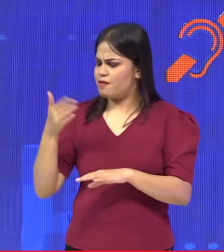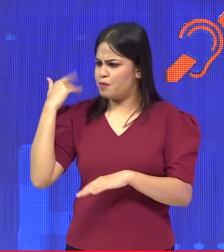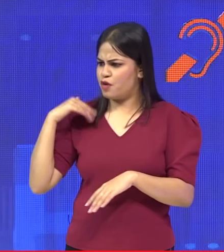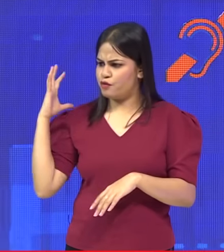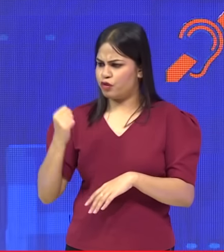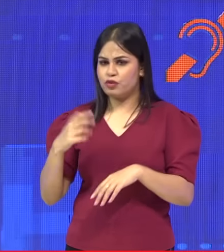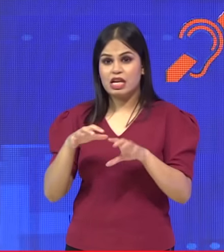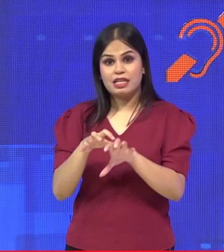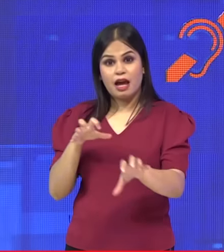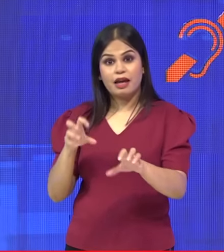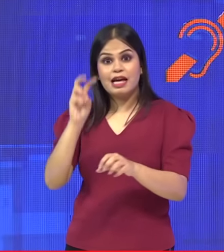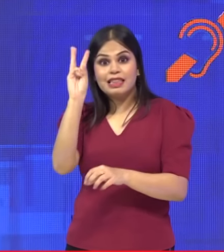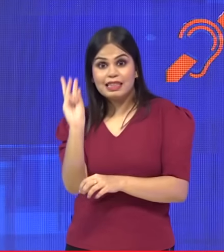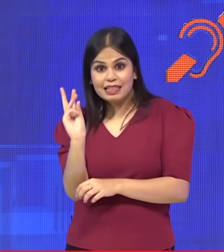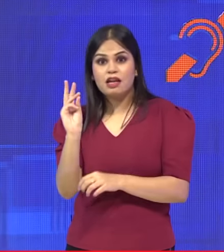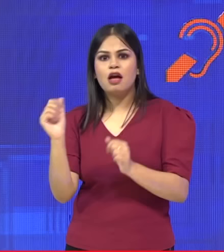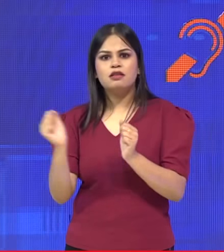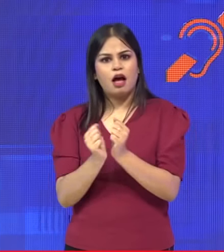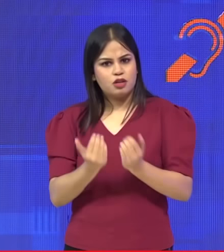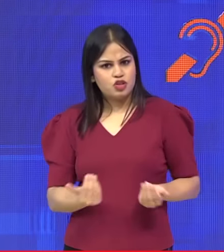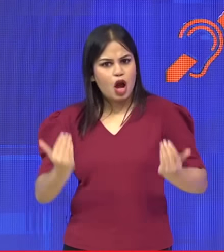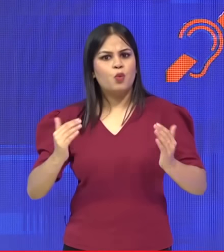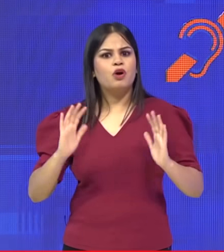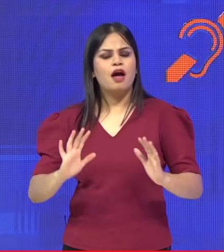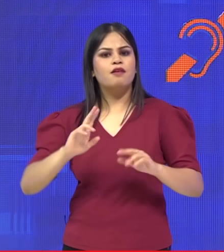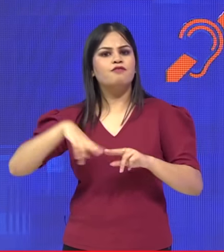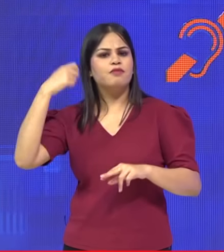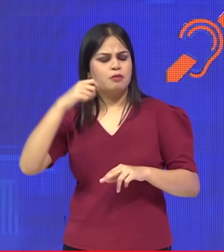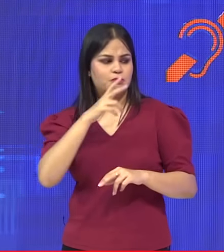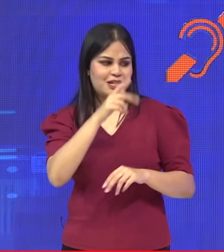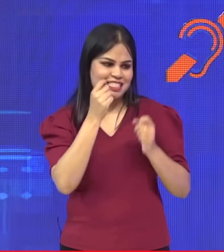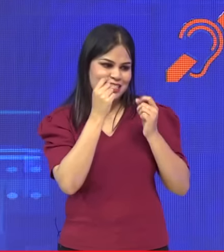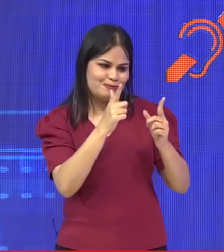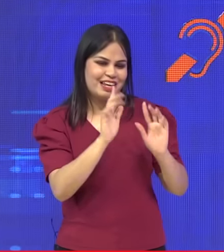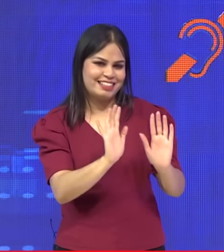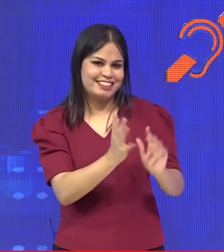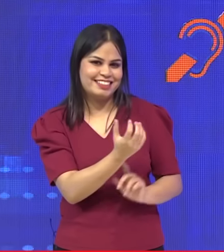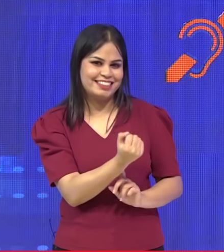आएंगे आपके साथ यह सरप्राइज है